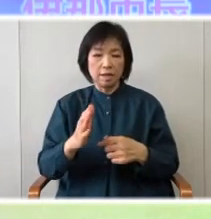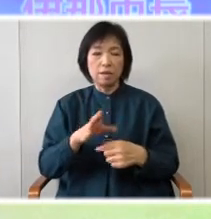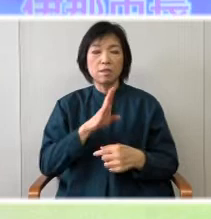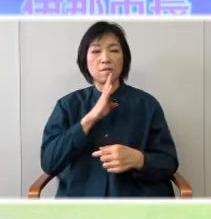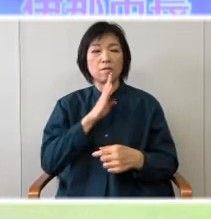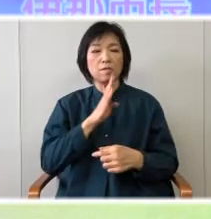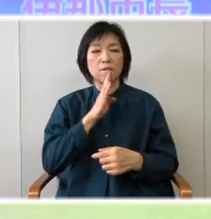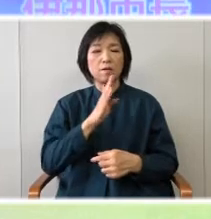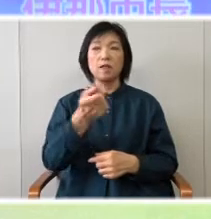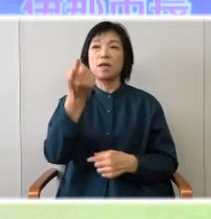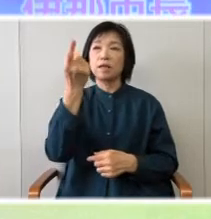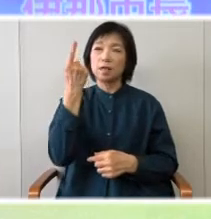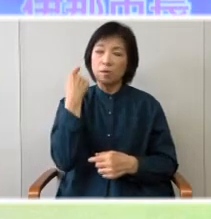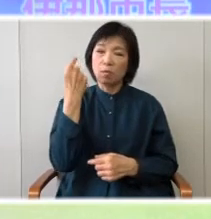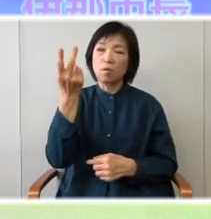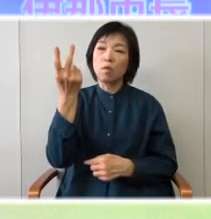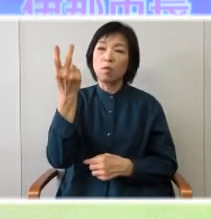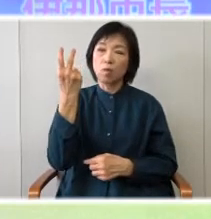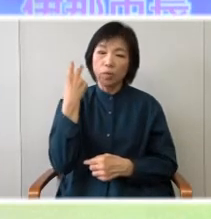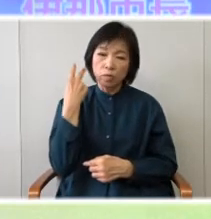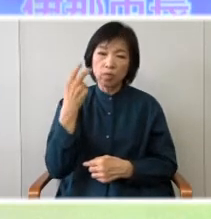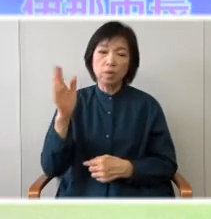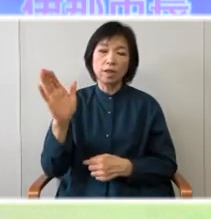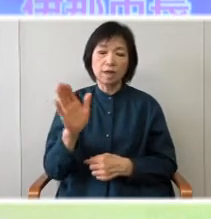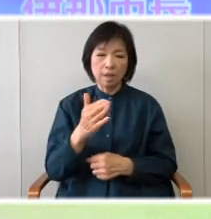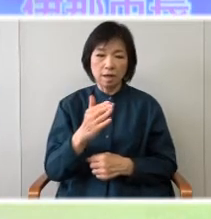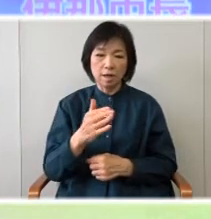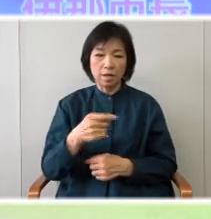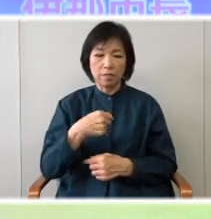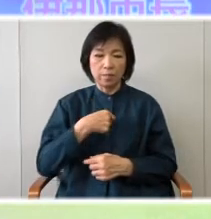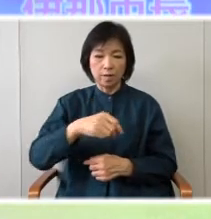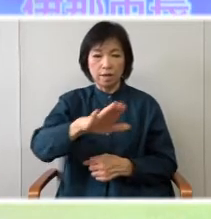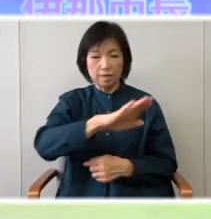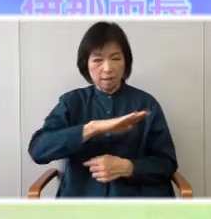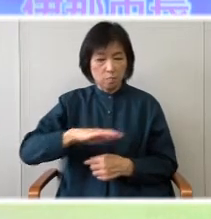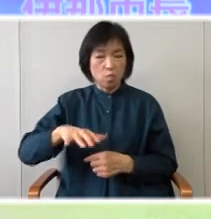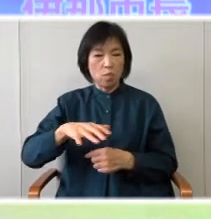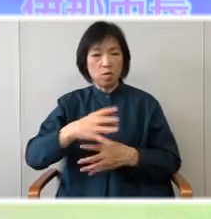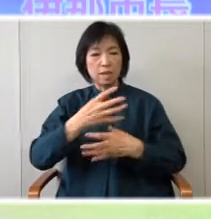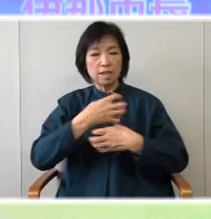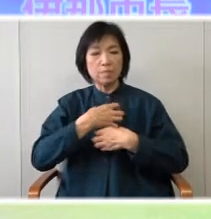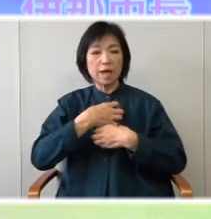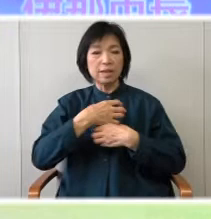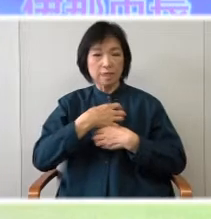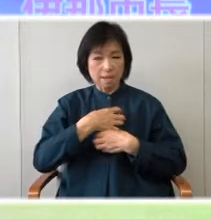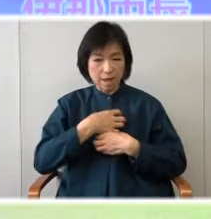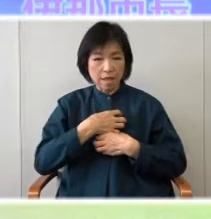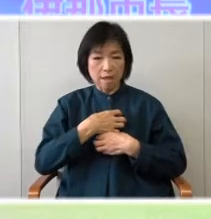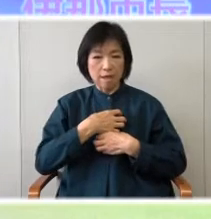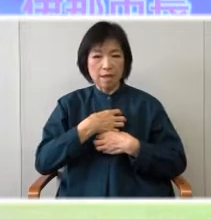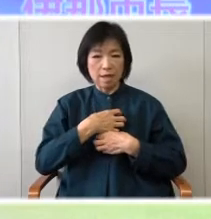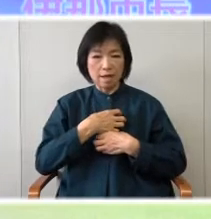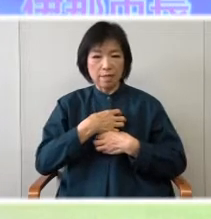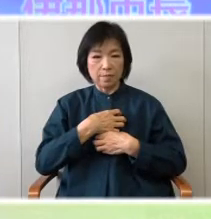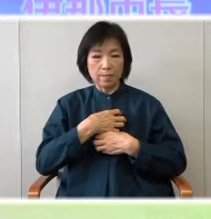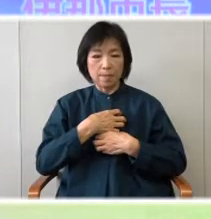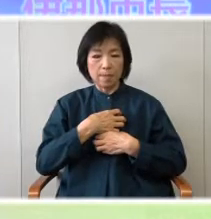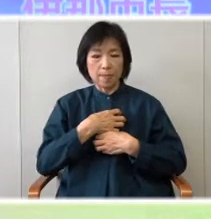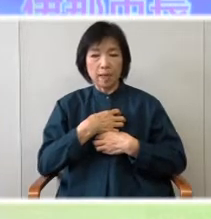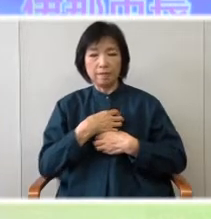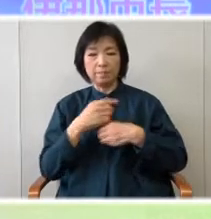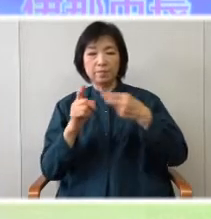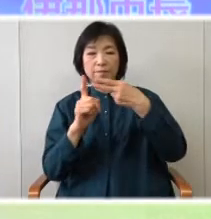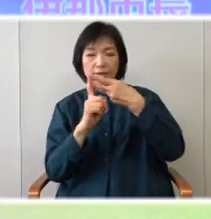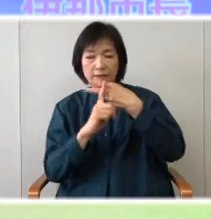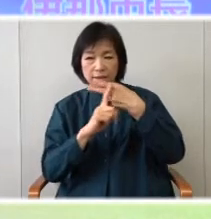日おとといあたりから大変私ども心配をして、で危機管理の方でも詰めて